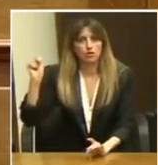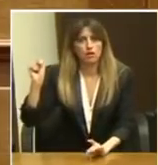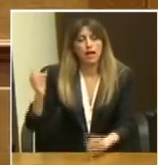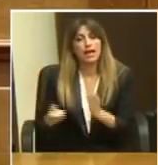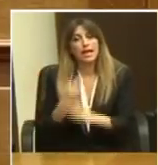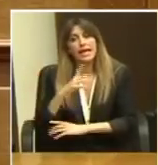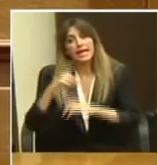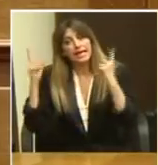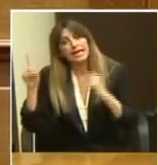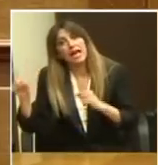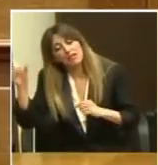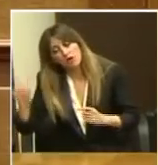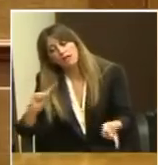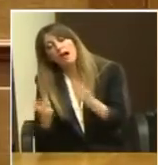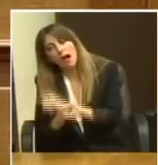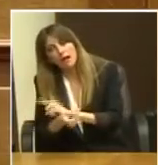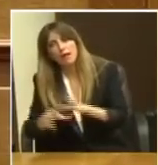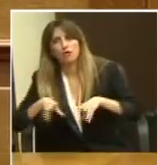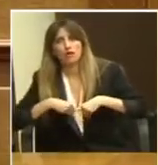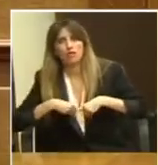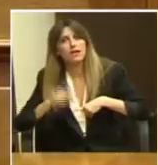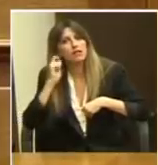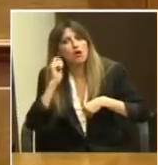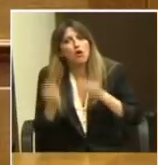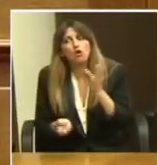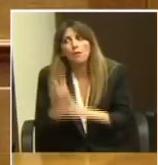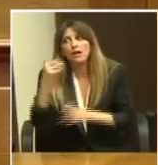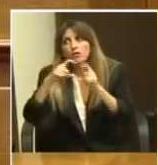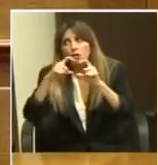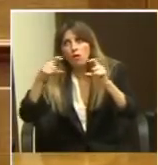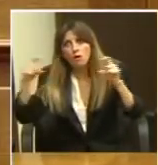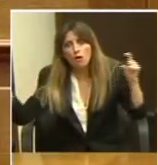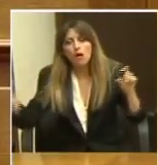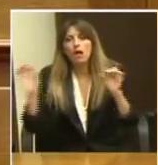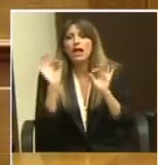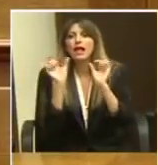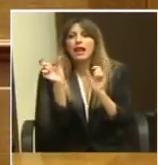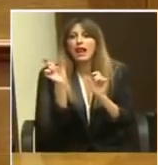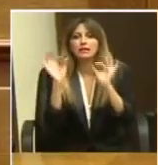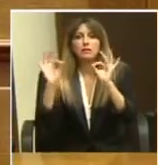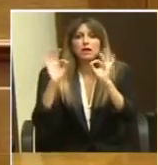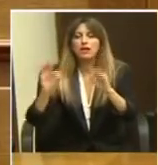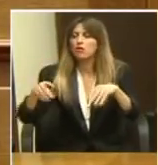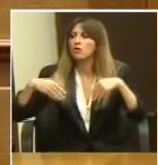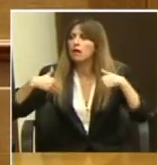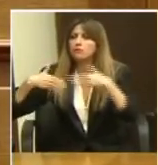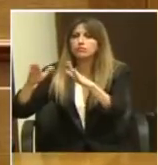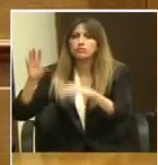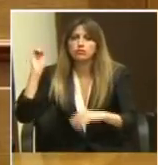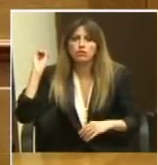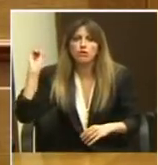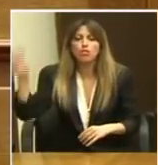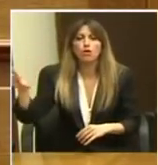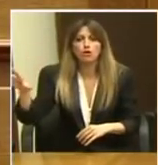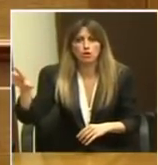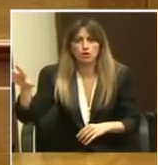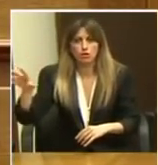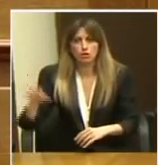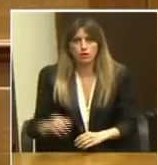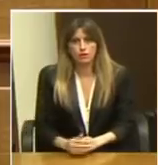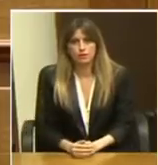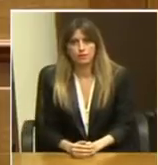τη σύνθετη ονομασία και παραχωρεί τη Μακεδονία στους Σκοπιανούς. Γι' αυτό δεν τολμά να αρθρώσει λέξη για το τι προτείνει.